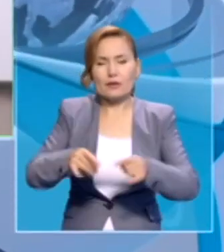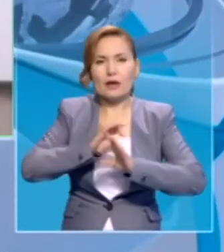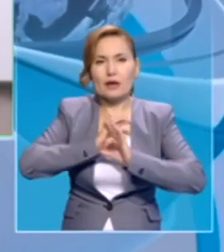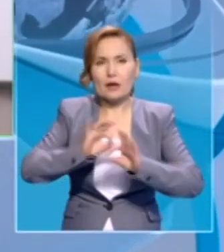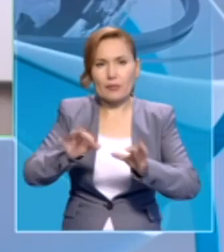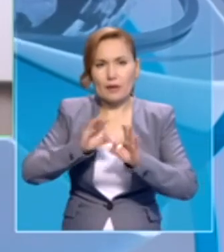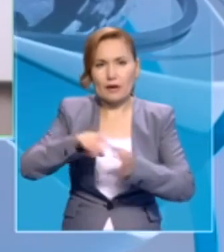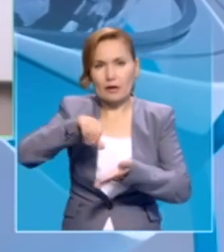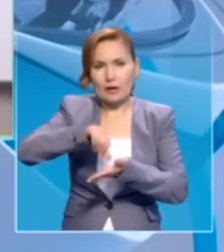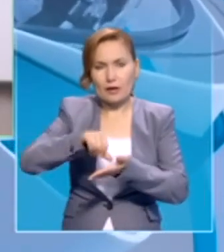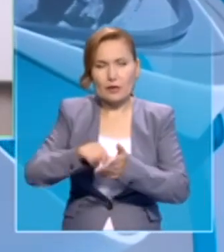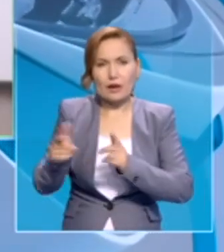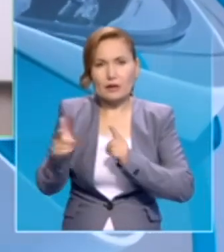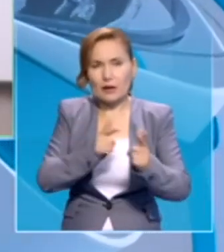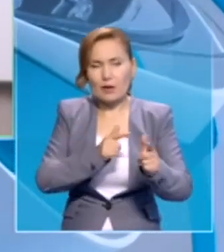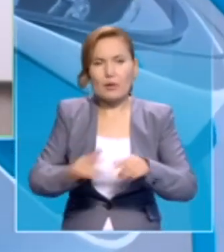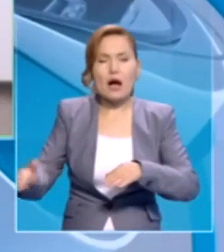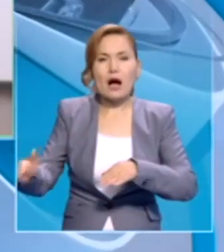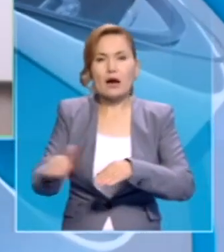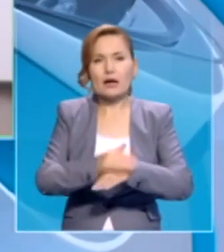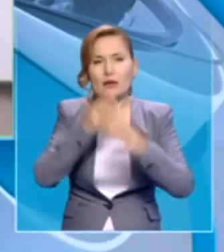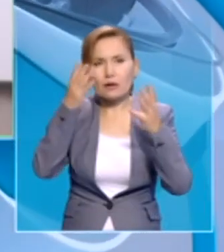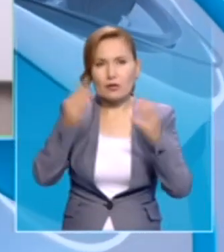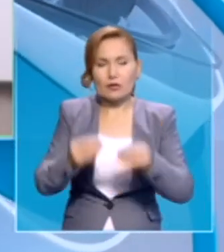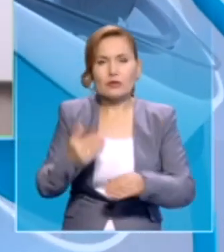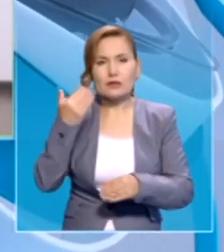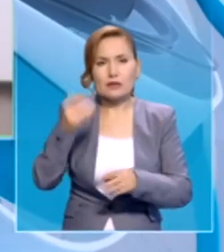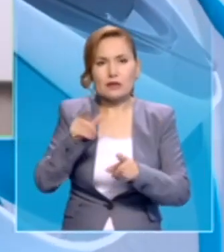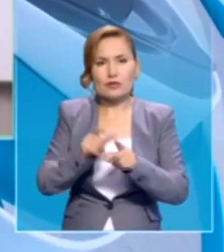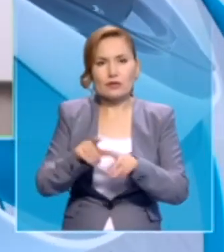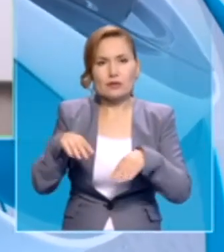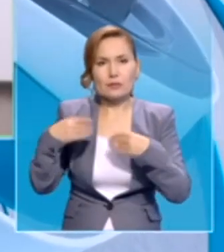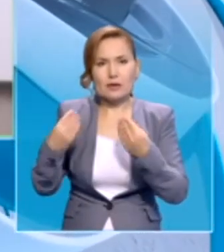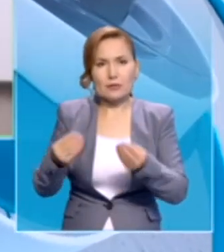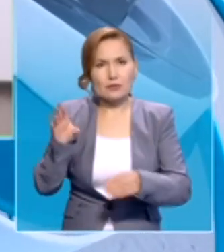Берік Көшербай әңгімелейді. Берік, қайырлы күн, сіз эфирдесіз.